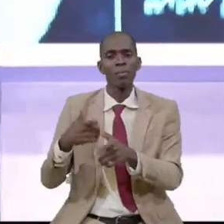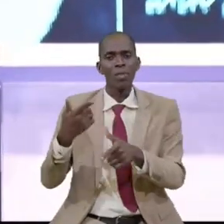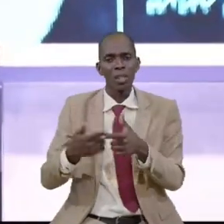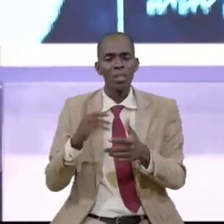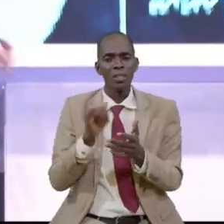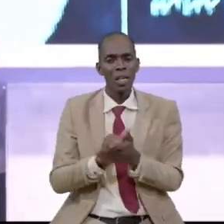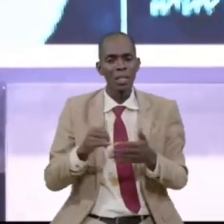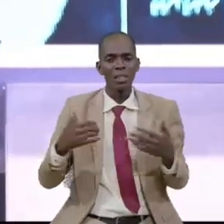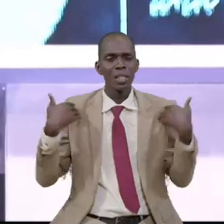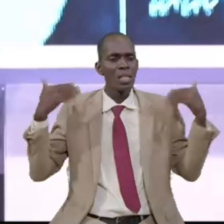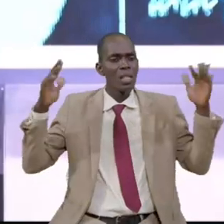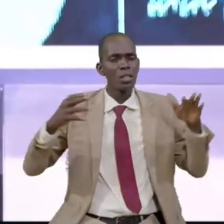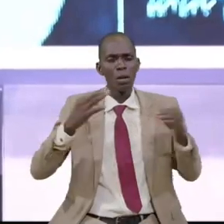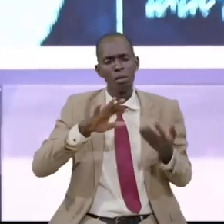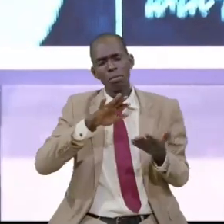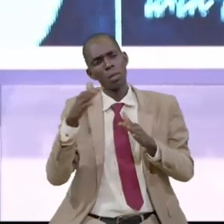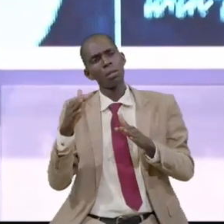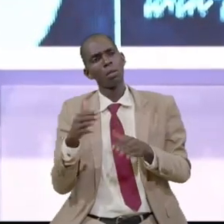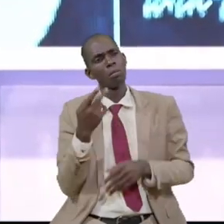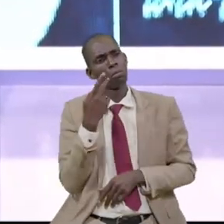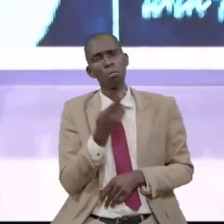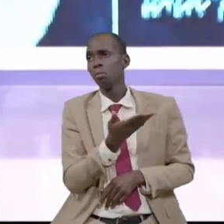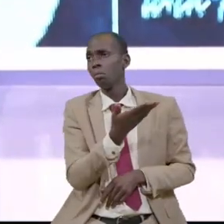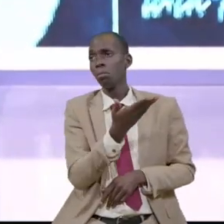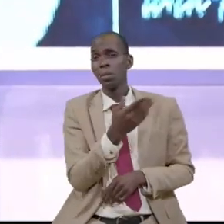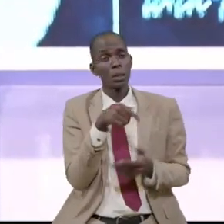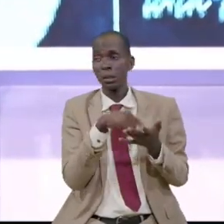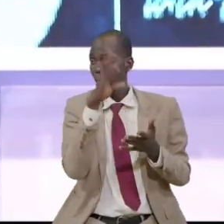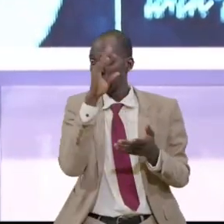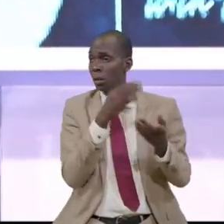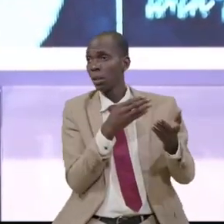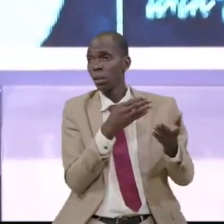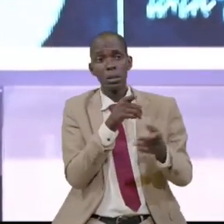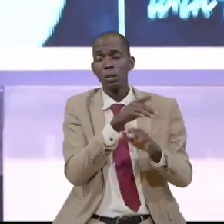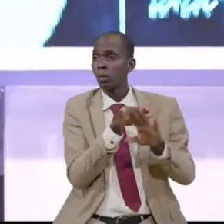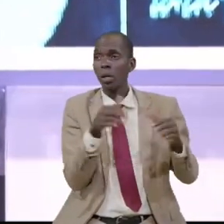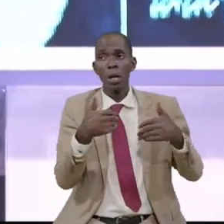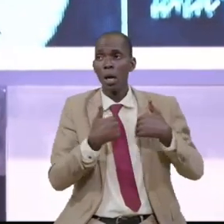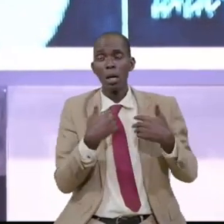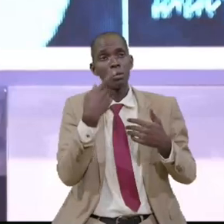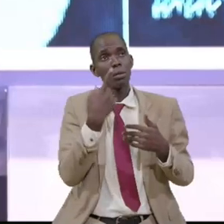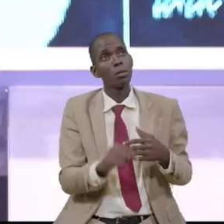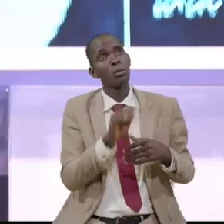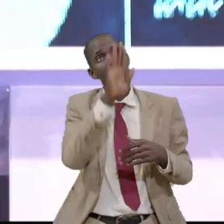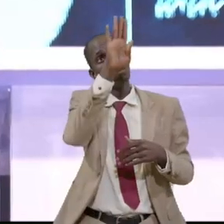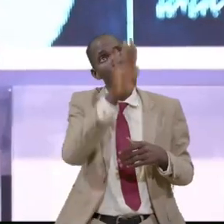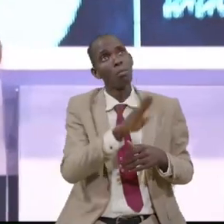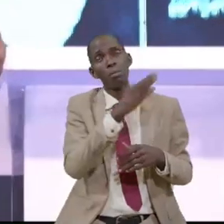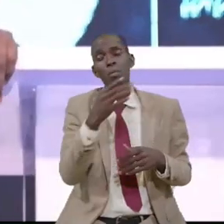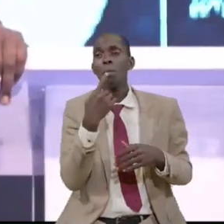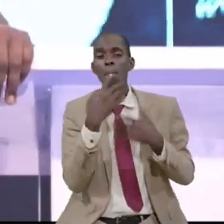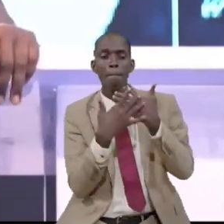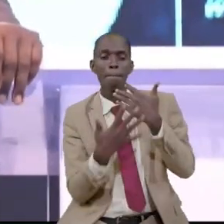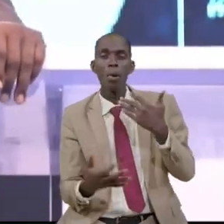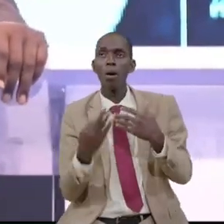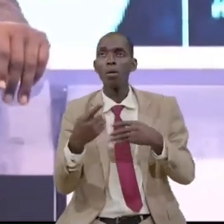ou l'exterminateur vient. Celui-ci n'a pas le signe du sang de l'agneau.